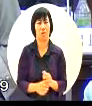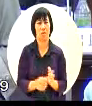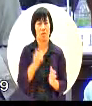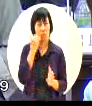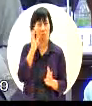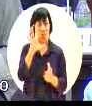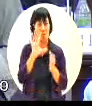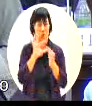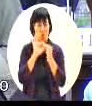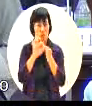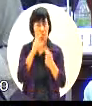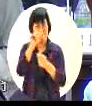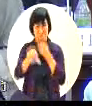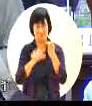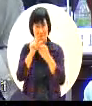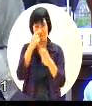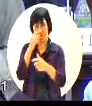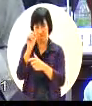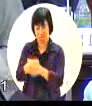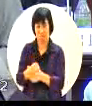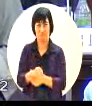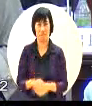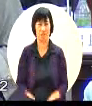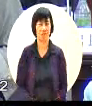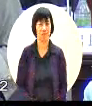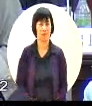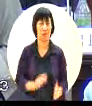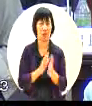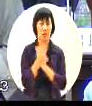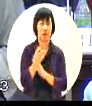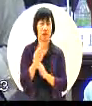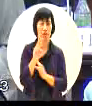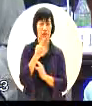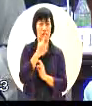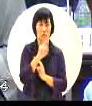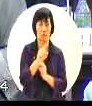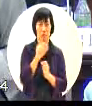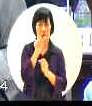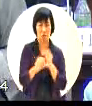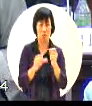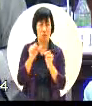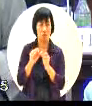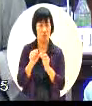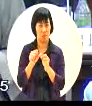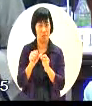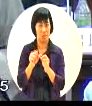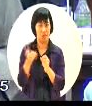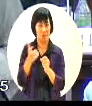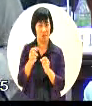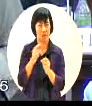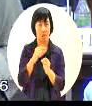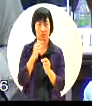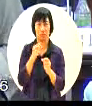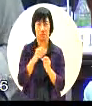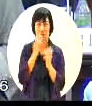栋。啊，所以讲这点五栋啊是讲五栋啊，另外拄只都市发展局嘛，甲翁议员讲，讲